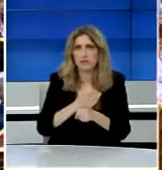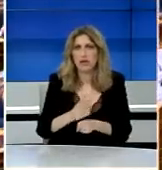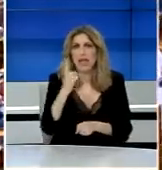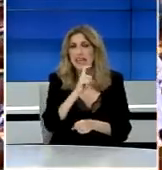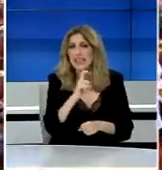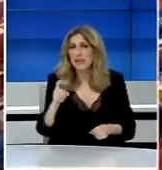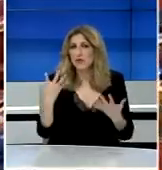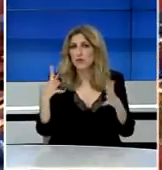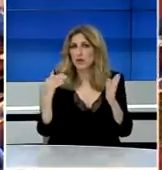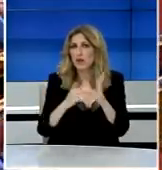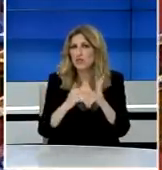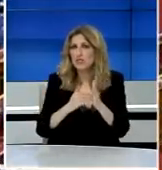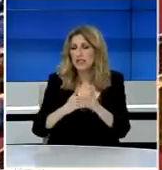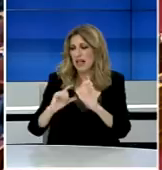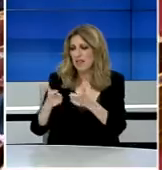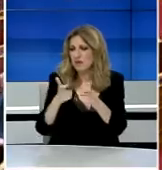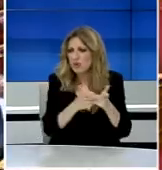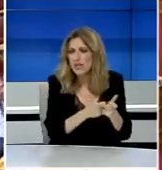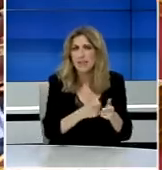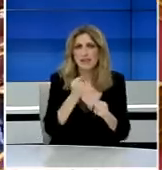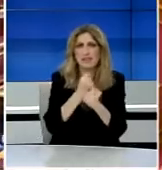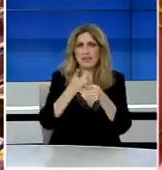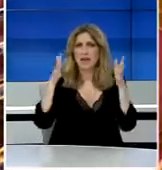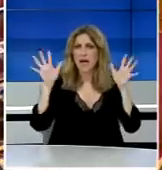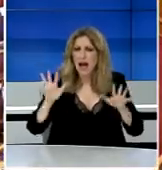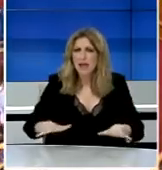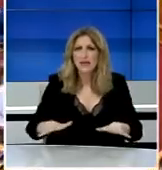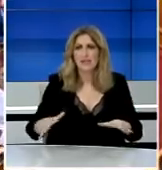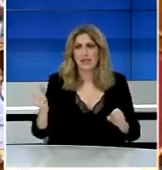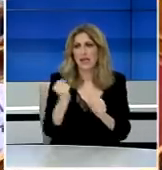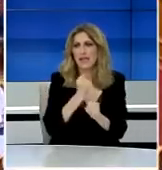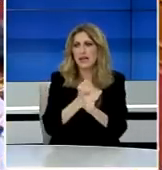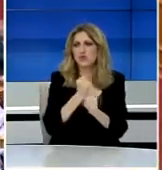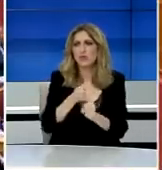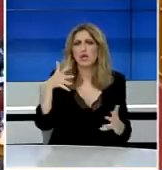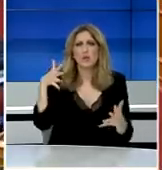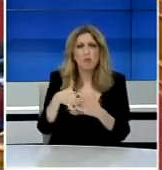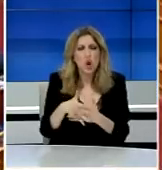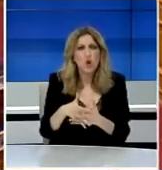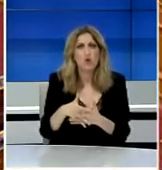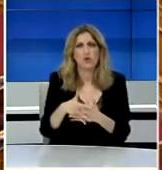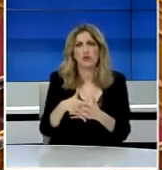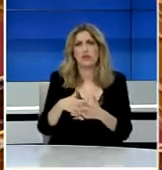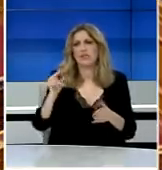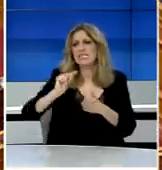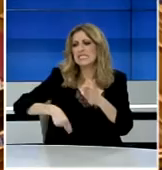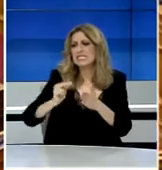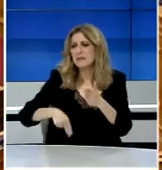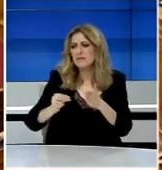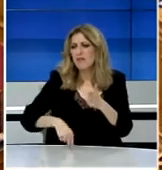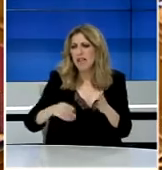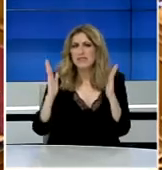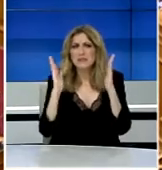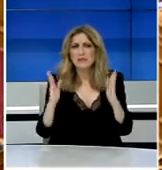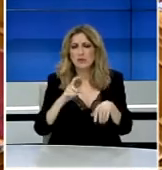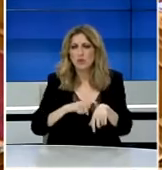1.900.000 νοικοκυριά, άνεργοι, επισφαλώς εργαζόμενοι, εργαζόμενοι με μπλοκάκι, με εργόσιμο, με συμβάσεις ορισμένου χρόνου, εποχικοί εργαζόμενοι